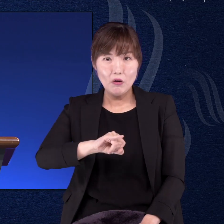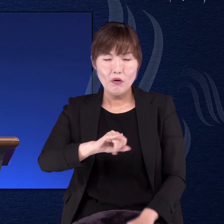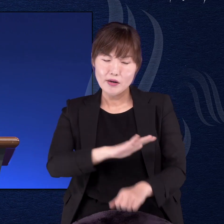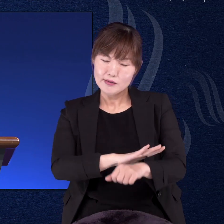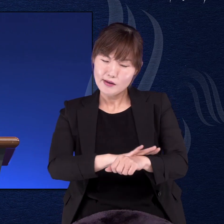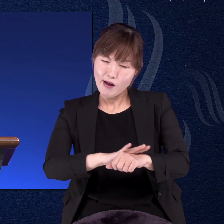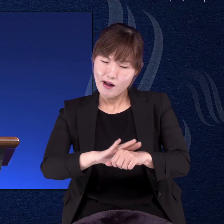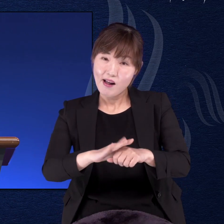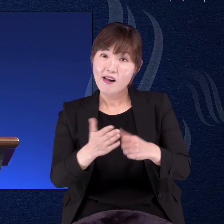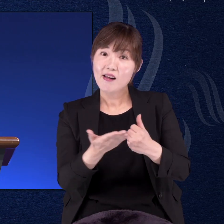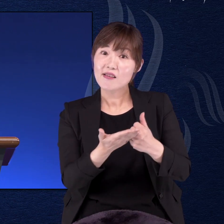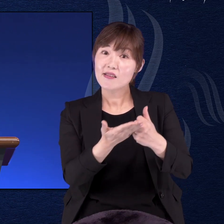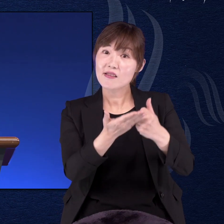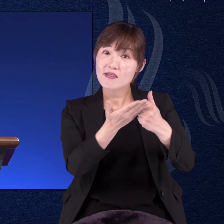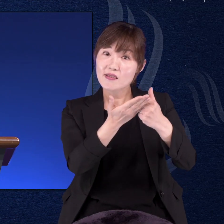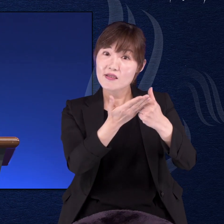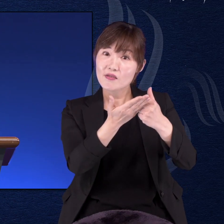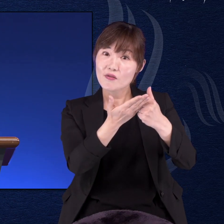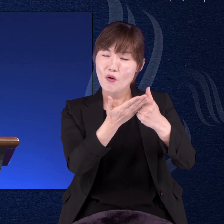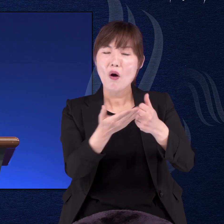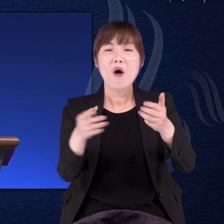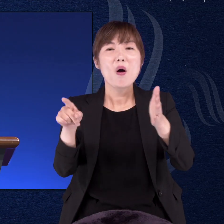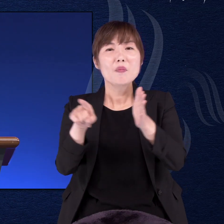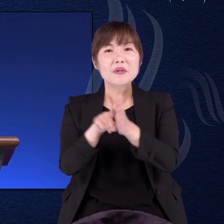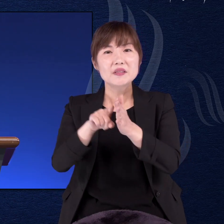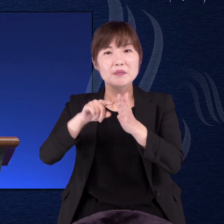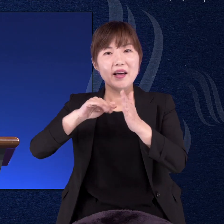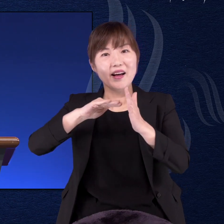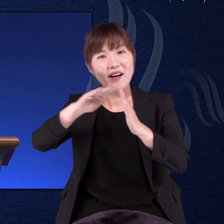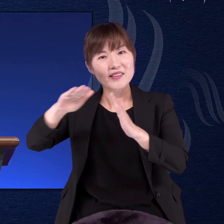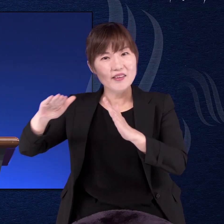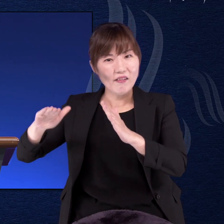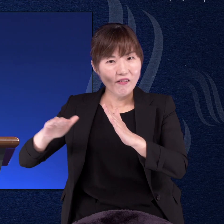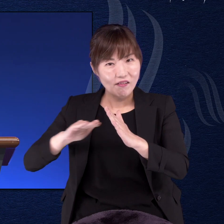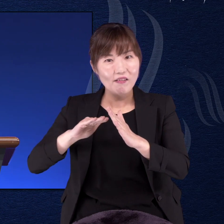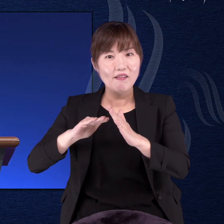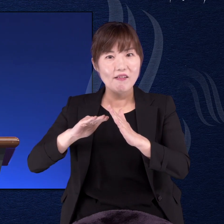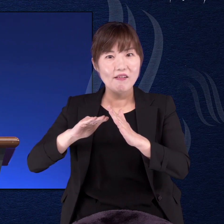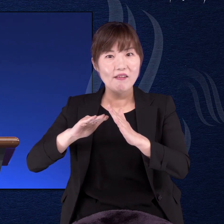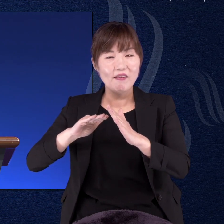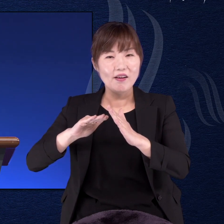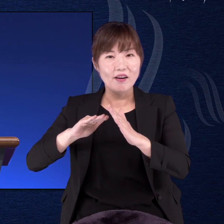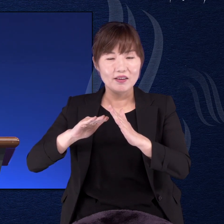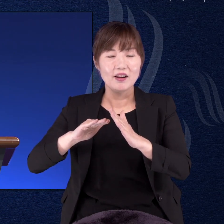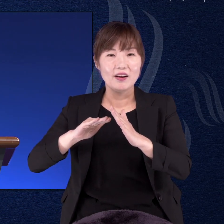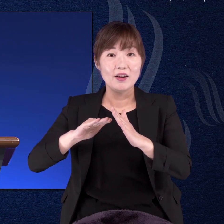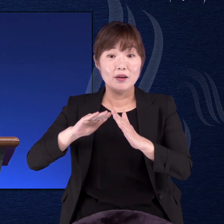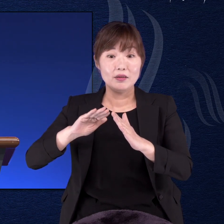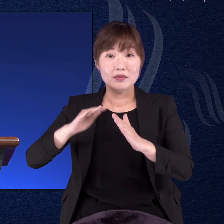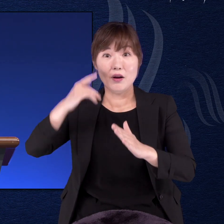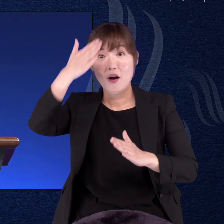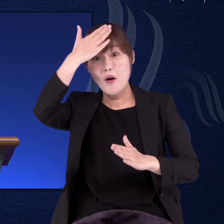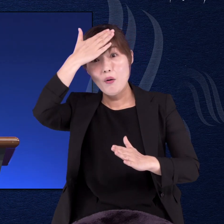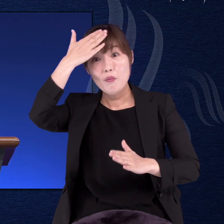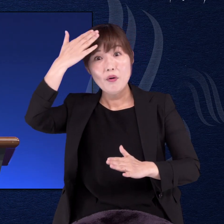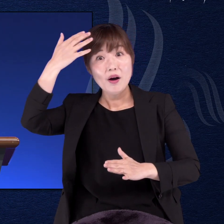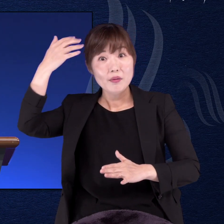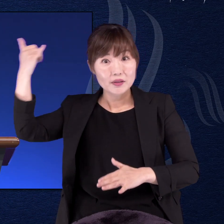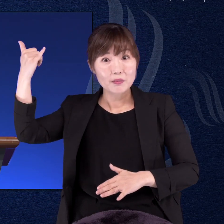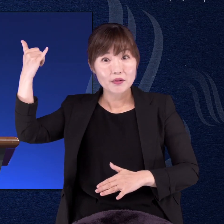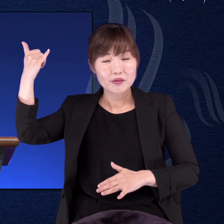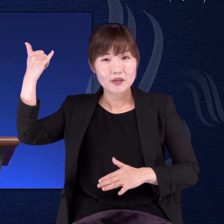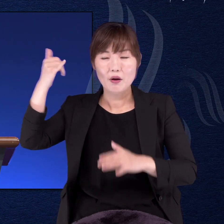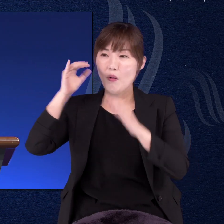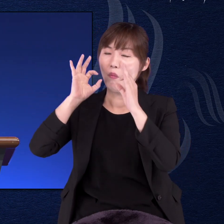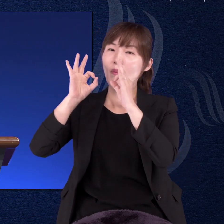그런 믿음의 가정을 꾸리게 하고 또 손주를 맞이하시고 그런 어르신들 보면 저런 축복이 따로